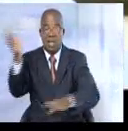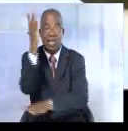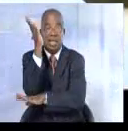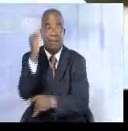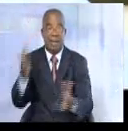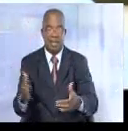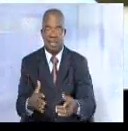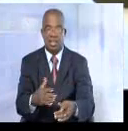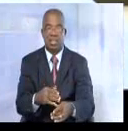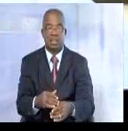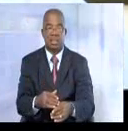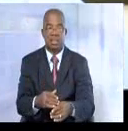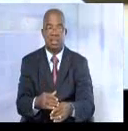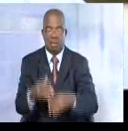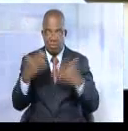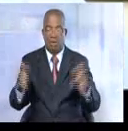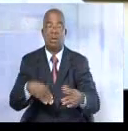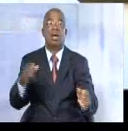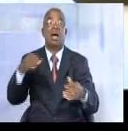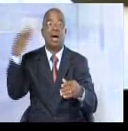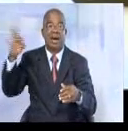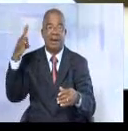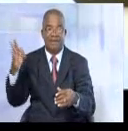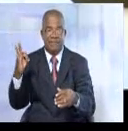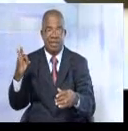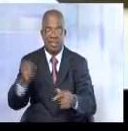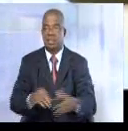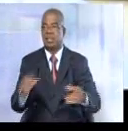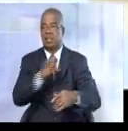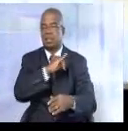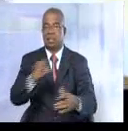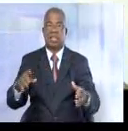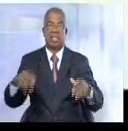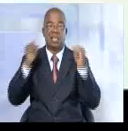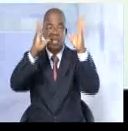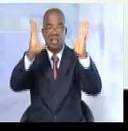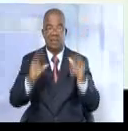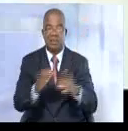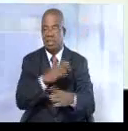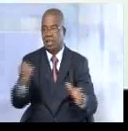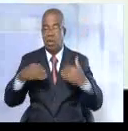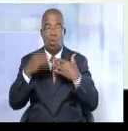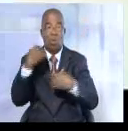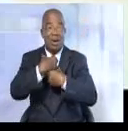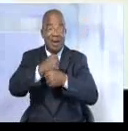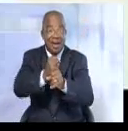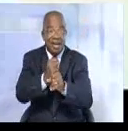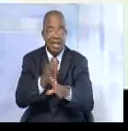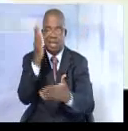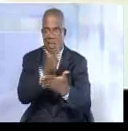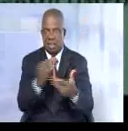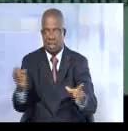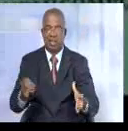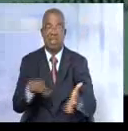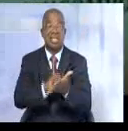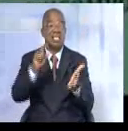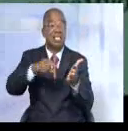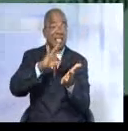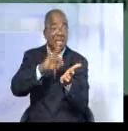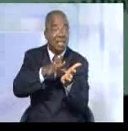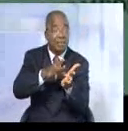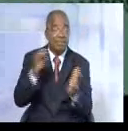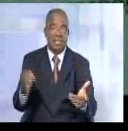un projet qui consistait à produire du vermicompost à partir des coques de cacao rejetées par les